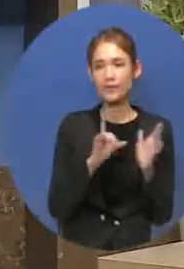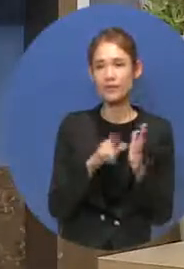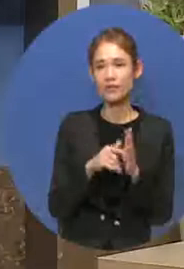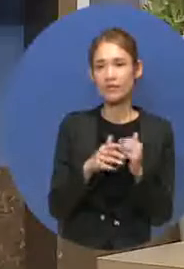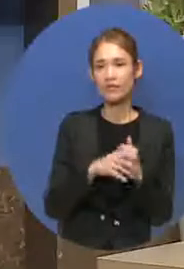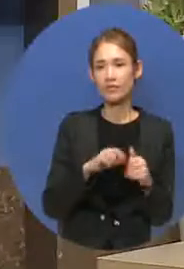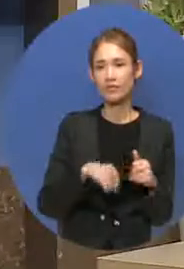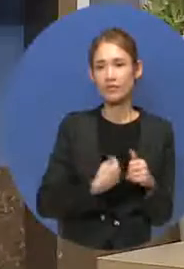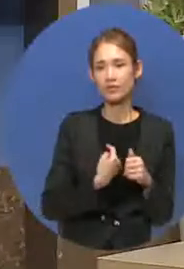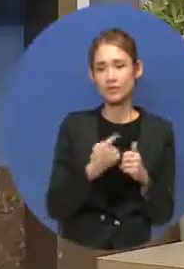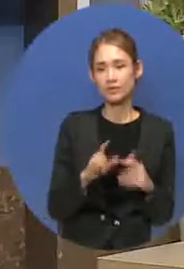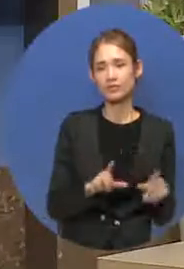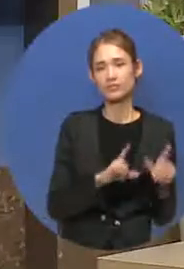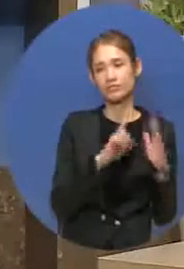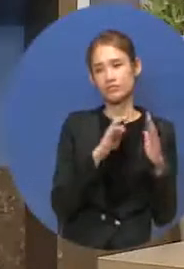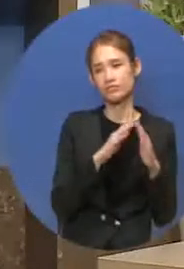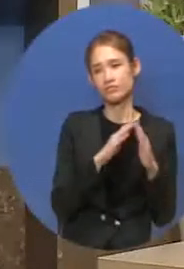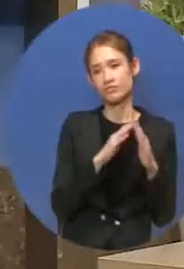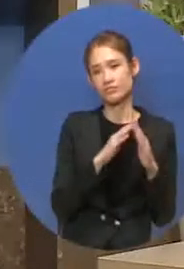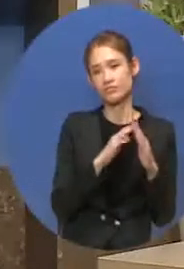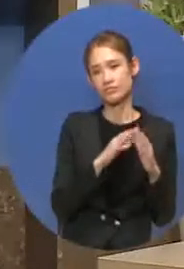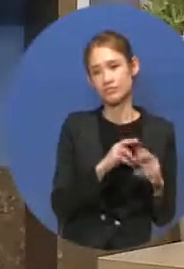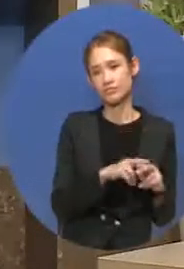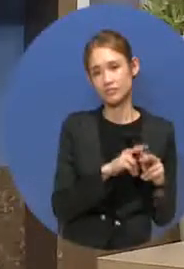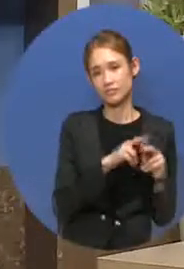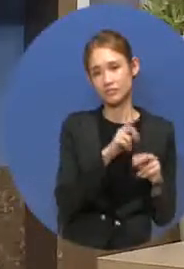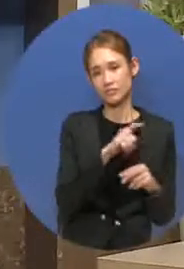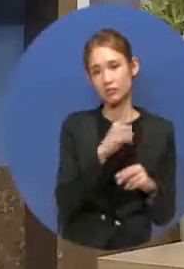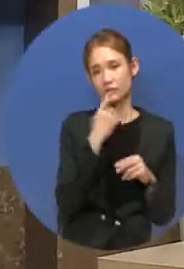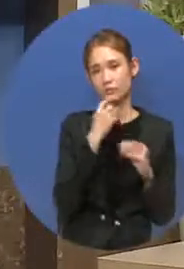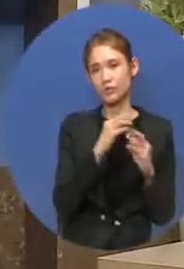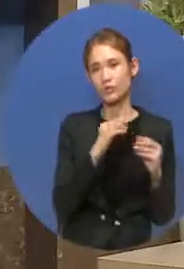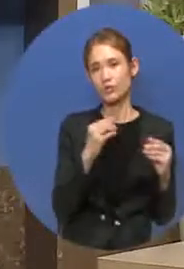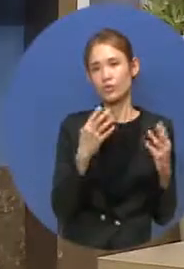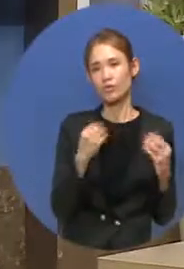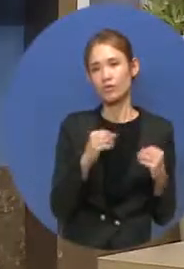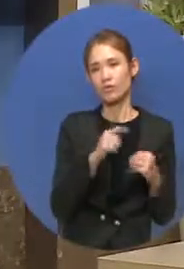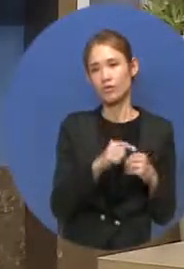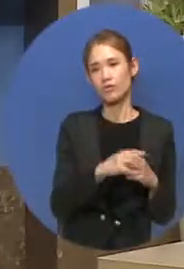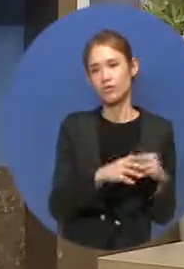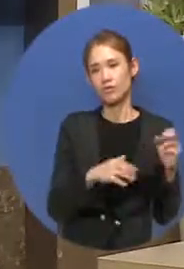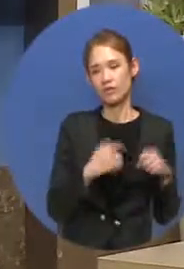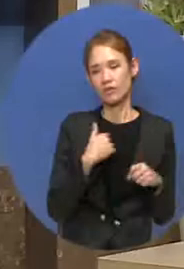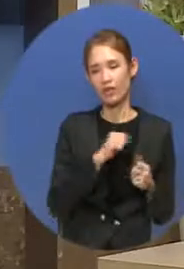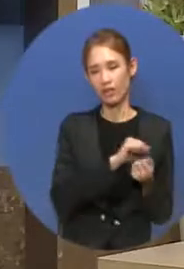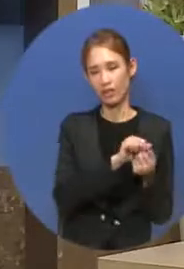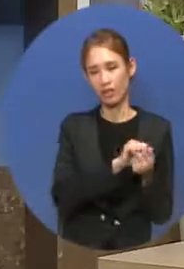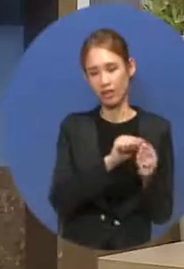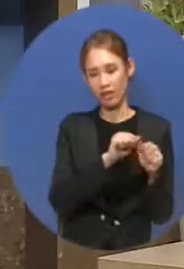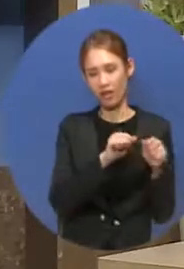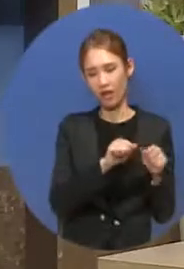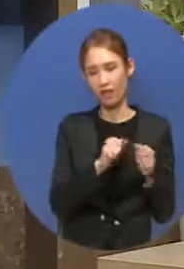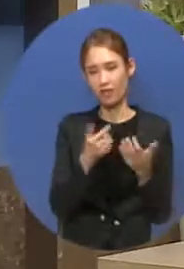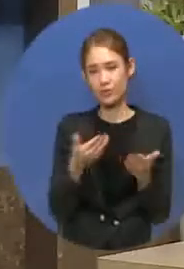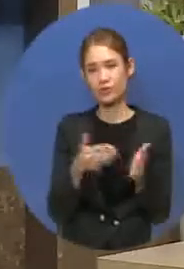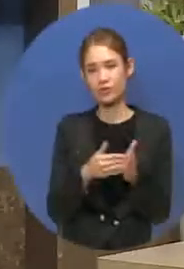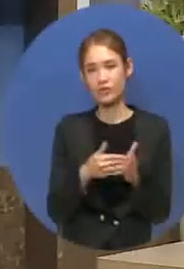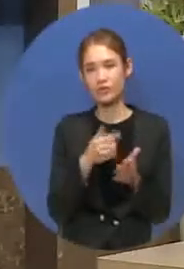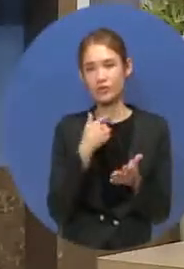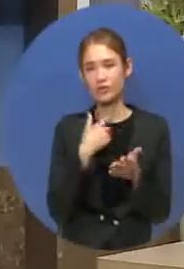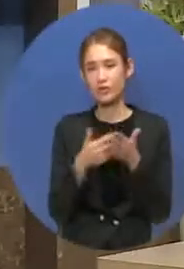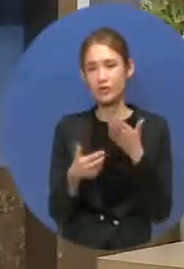이제 혼자 자취를 시작하고 나니까 가만히 두면 먼지가 또 많이 쌓이더라고요. 그래서 아, 이건 닦아줘야 되는구나 하고